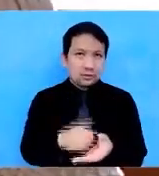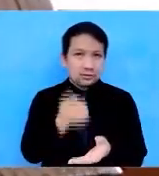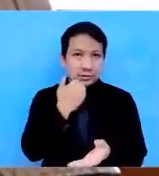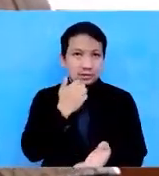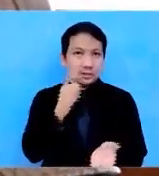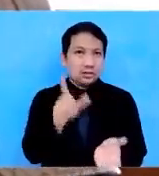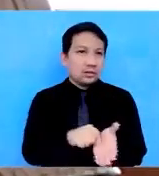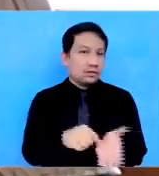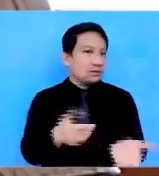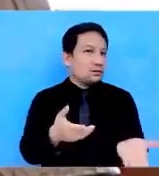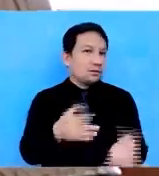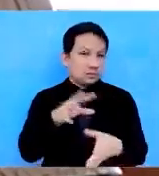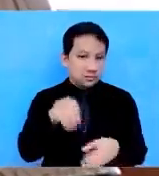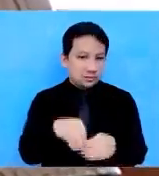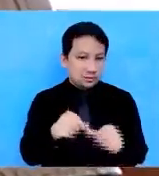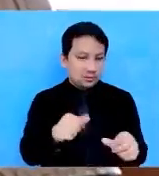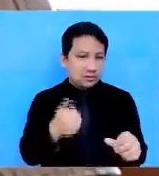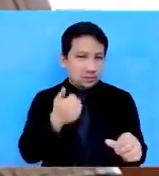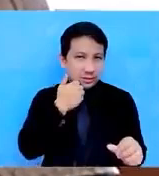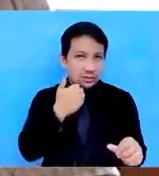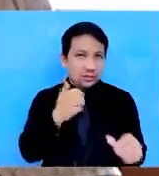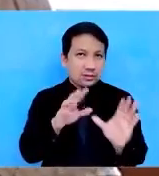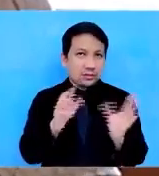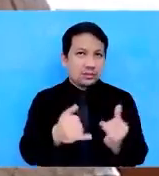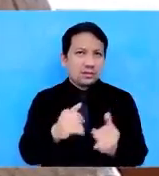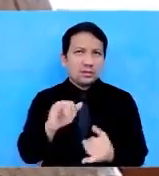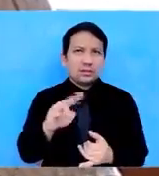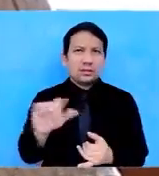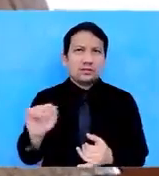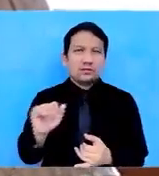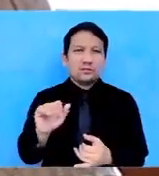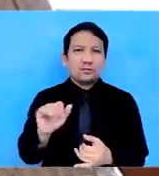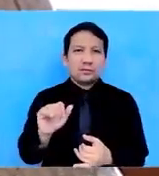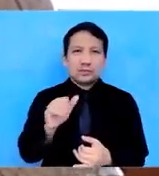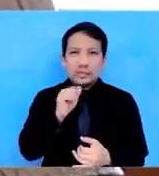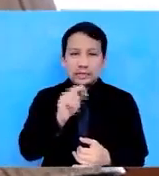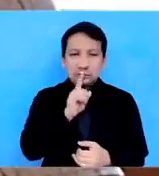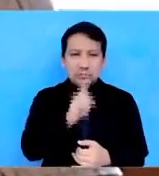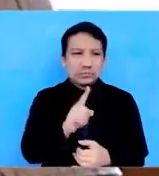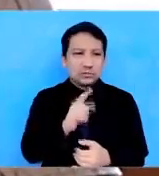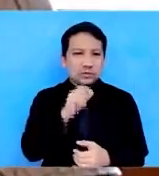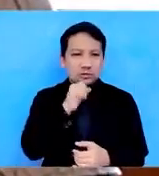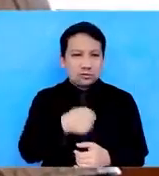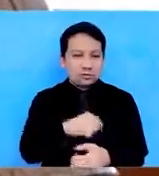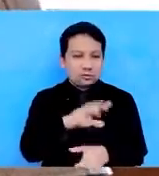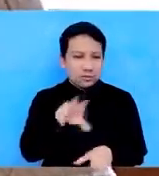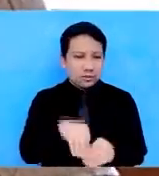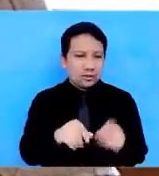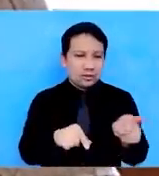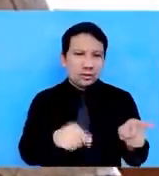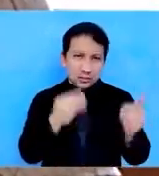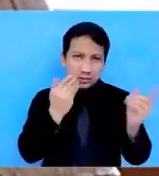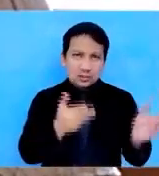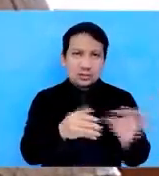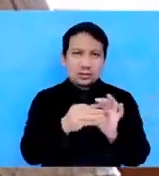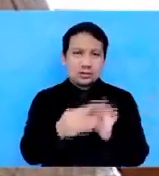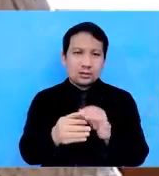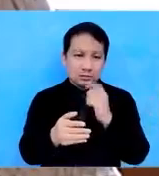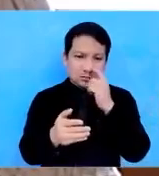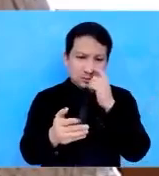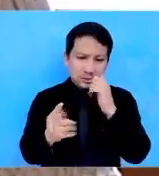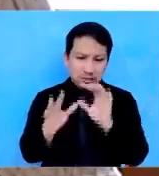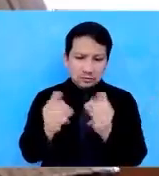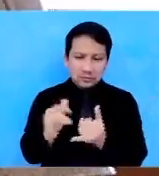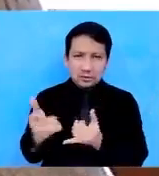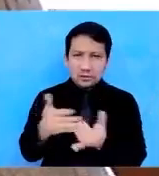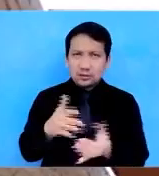time eh. Tapos sabi ko, barangay Ibu na po yata, kasi hindi ako sure eh, doon sa luma. Tapos sabi niya, ano ba talaga ate, ano bang barangay mo,